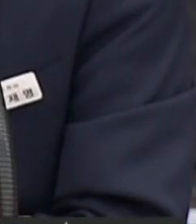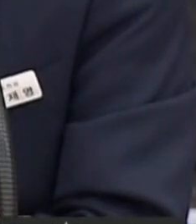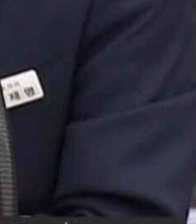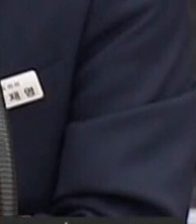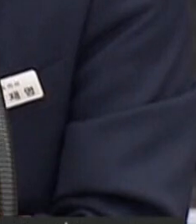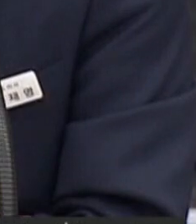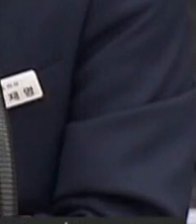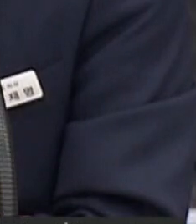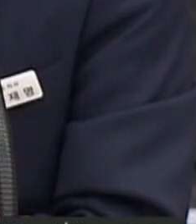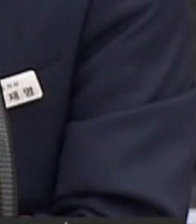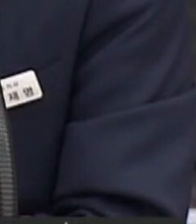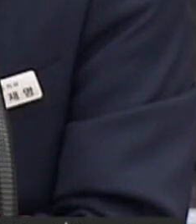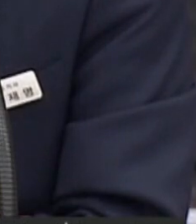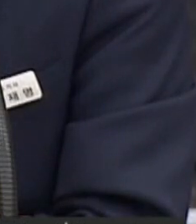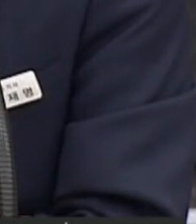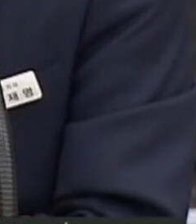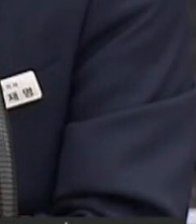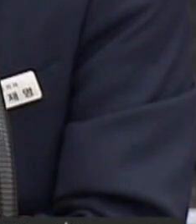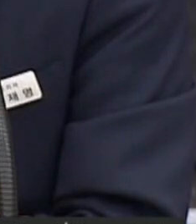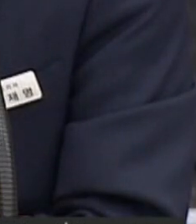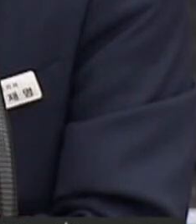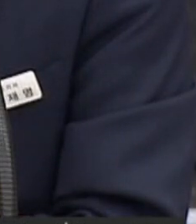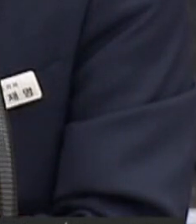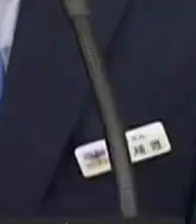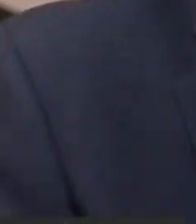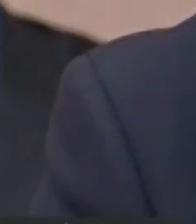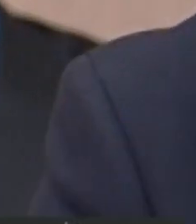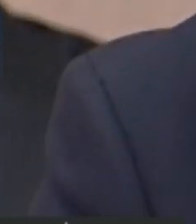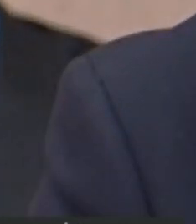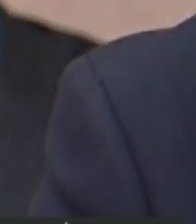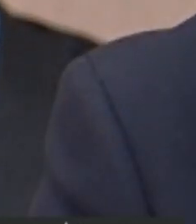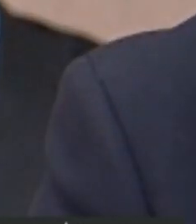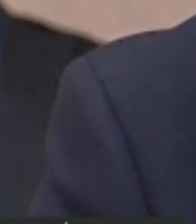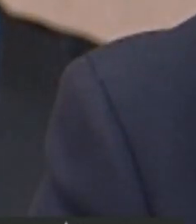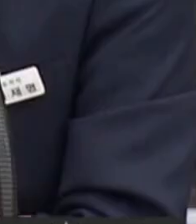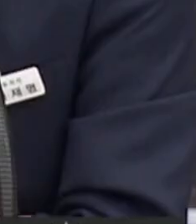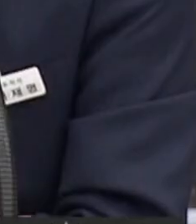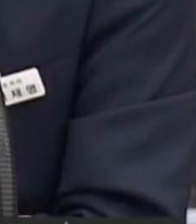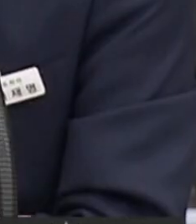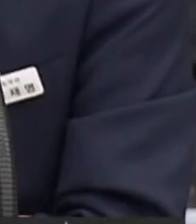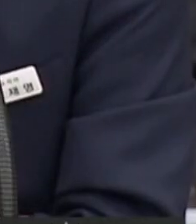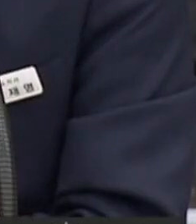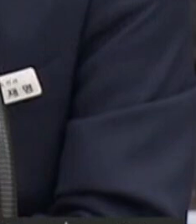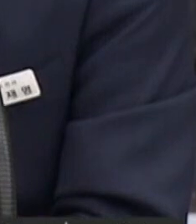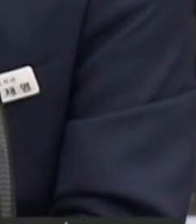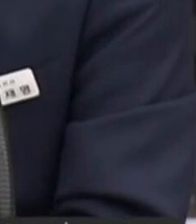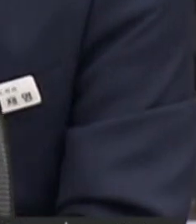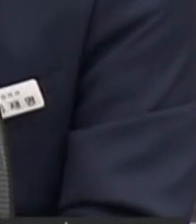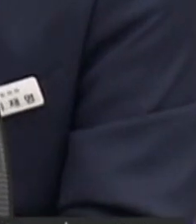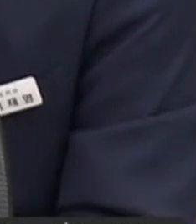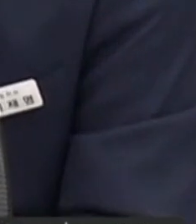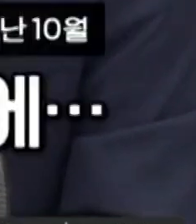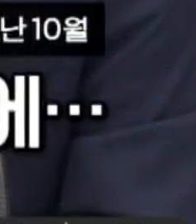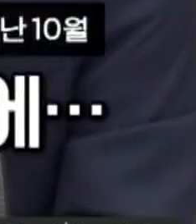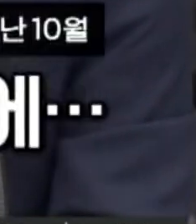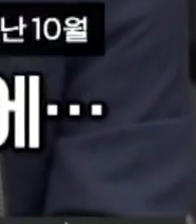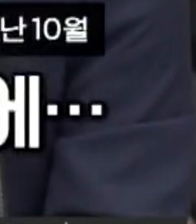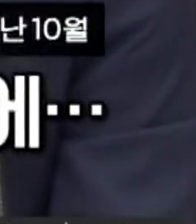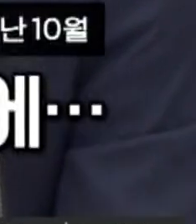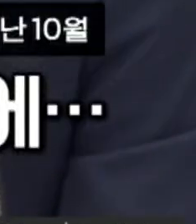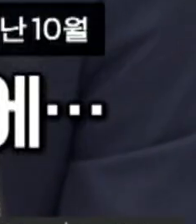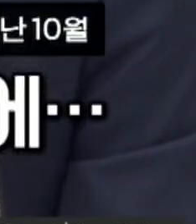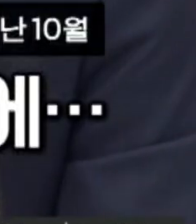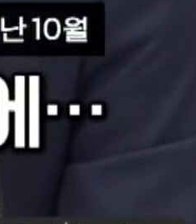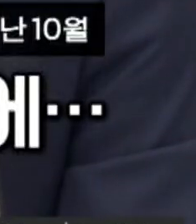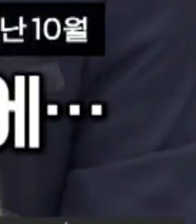말씀드린 유동규, 정진상, 백종선으로부터 통화하신 적 있습니까? 이 사건 위증이 될 수 있기 때문에 기억을 빨리 짜내십시오. 유동규는 통화